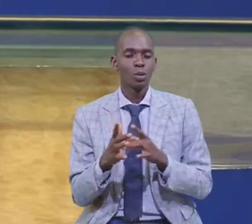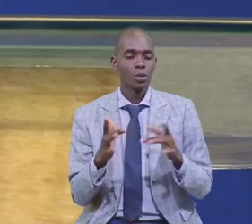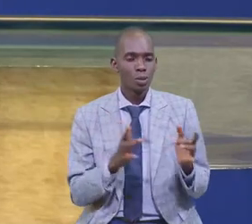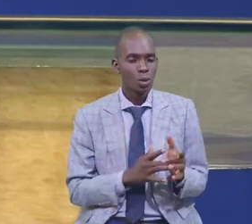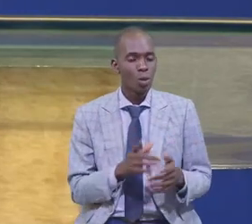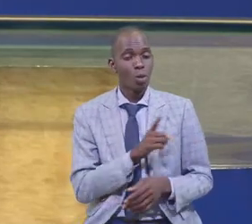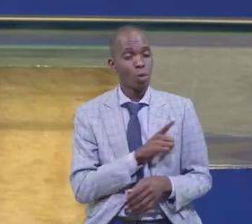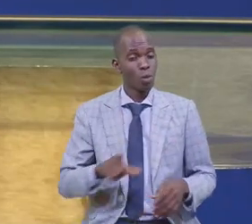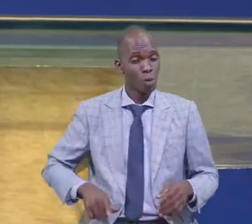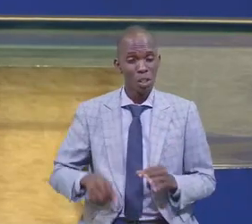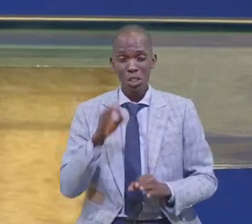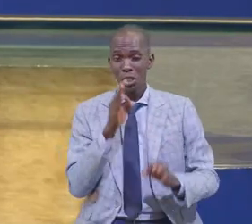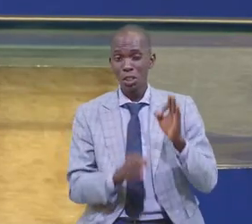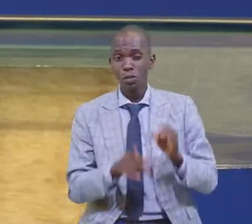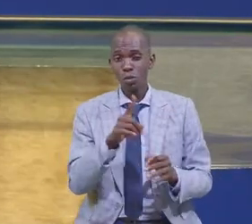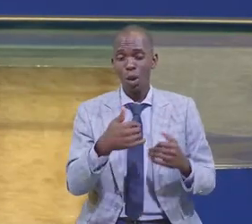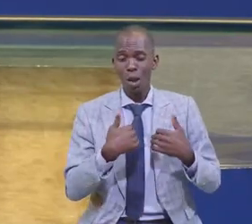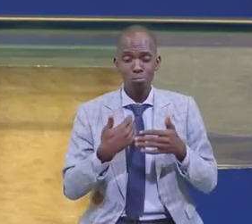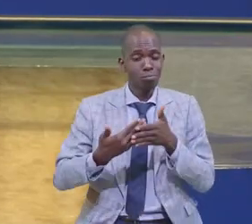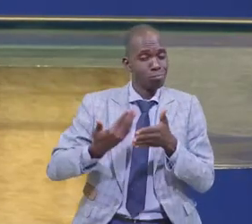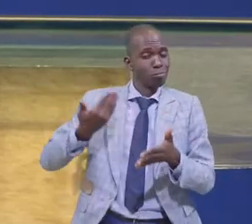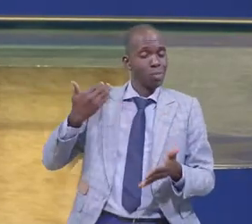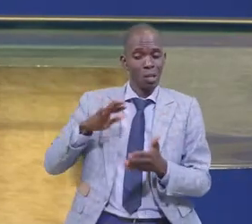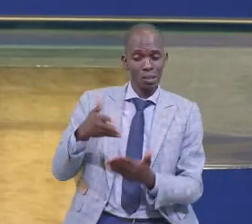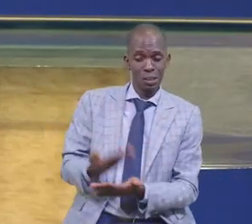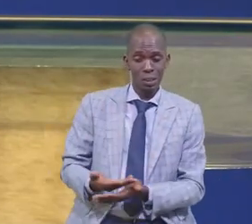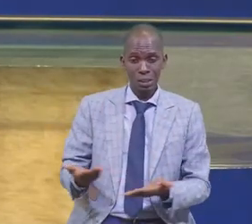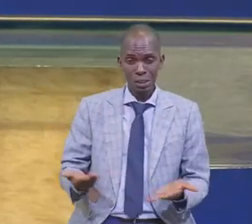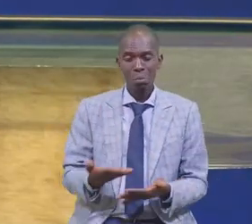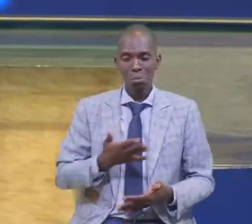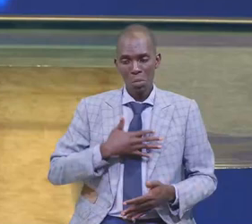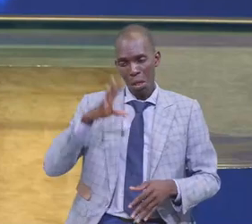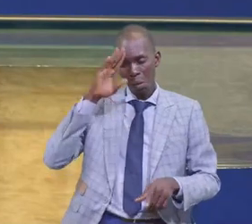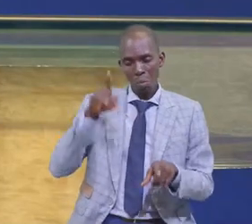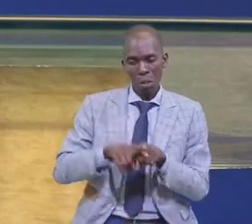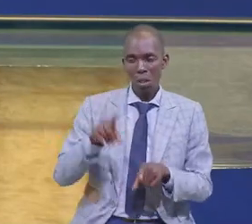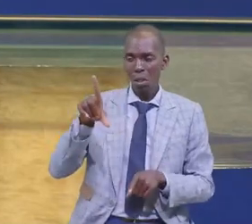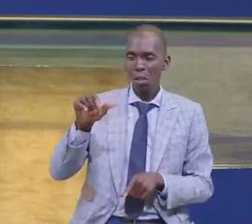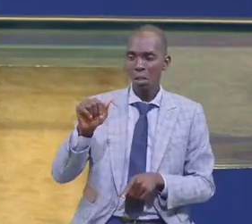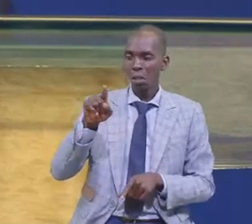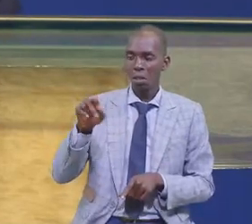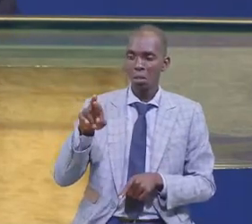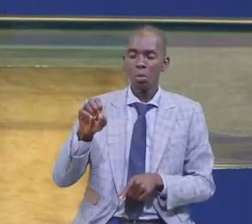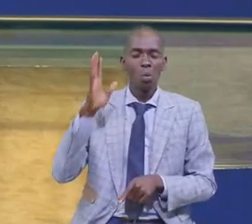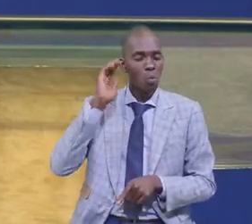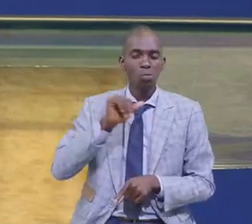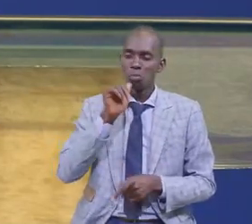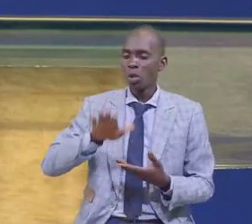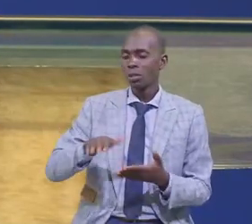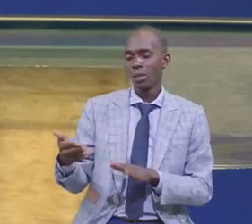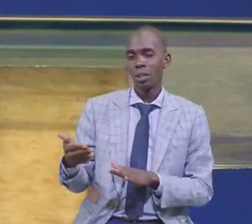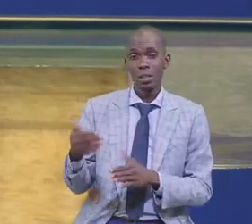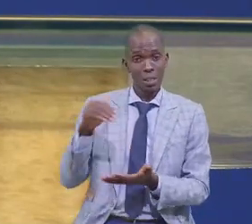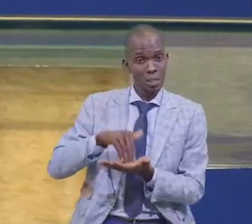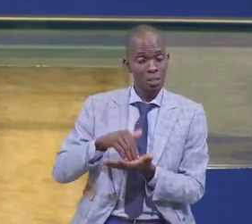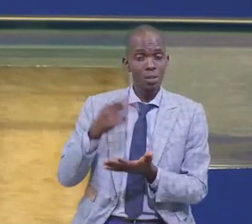Seigneur, si tu eusses été ici, mon frère ne serait pas mort. Encore,